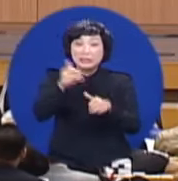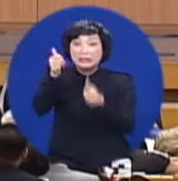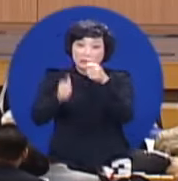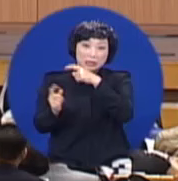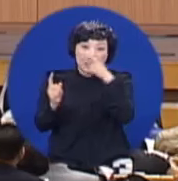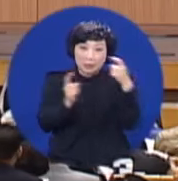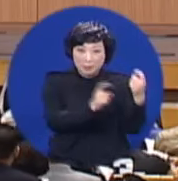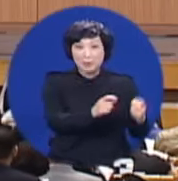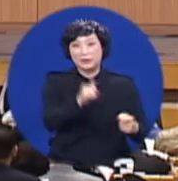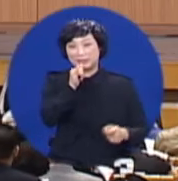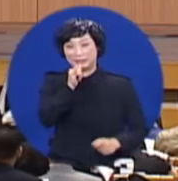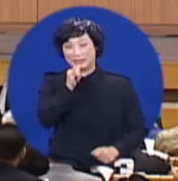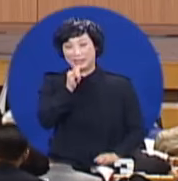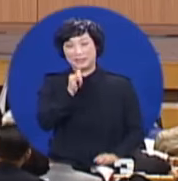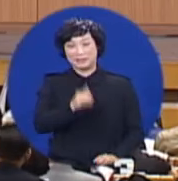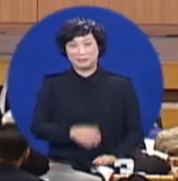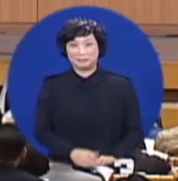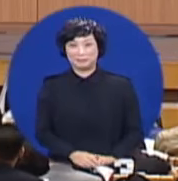시험하는 자다.